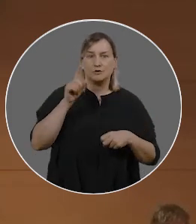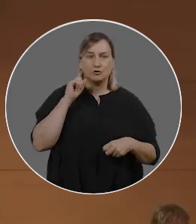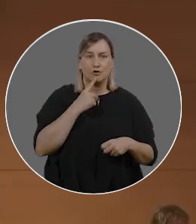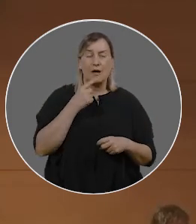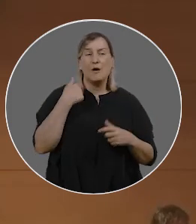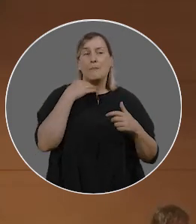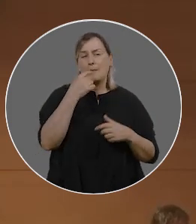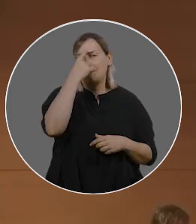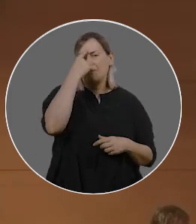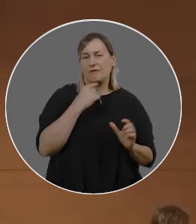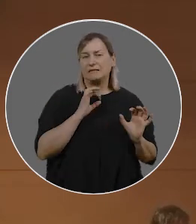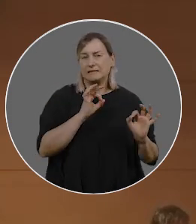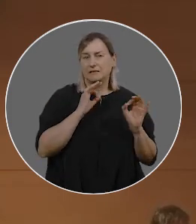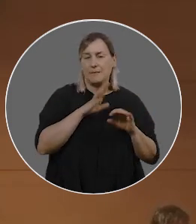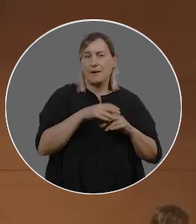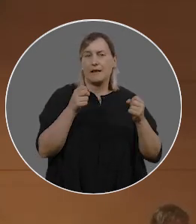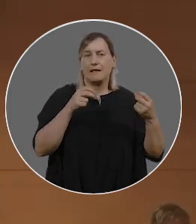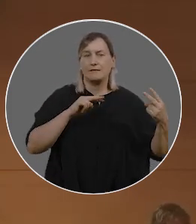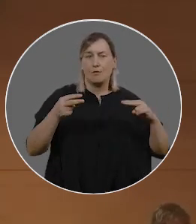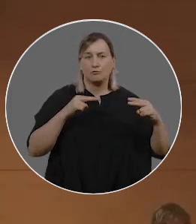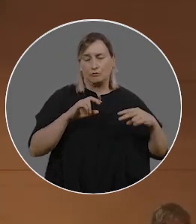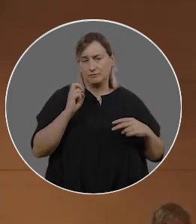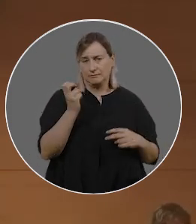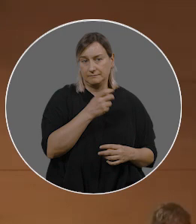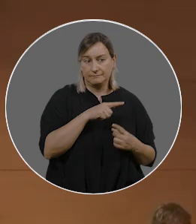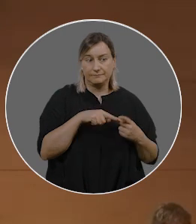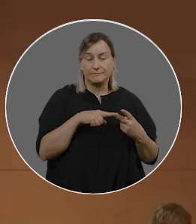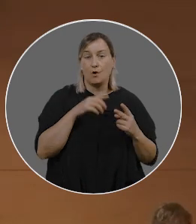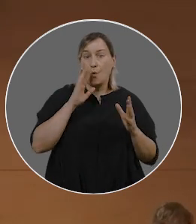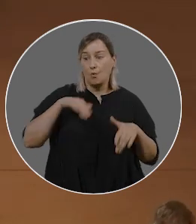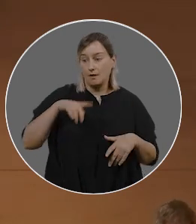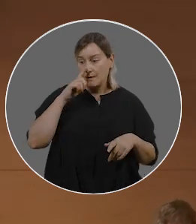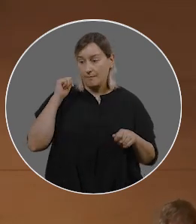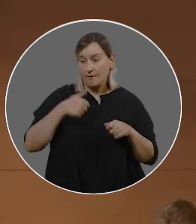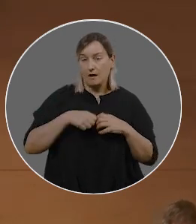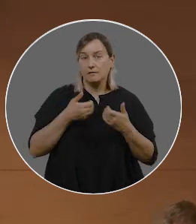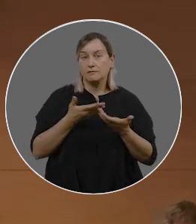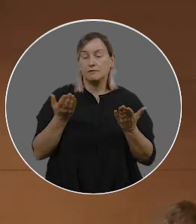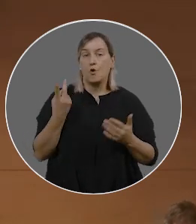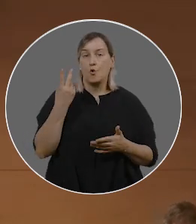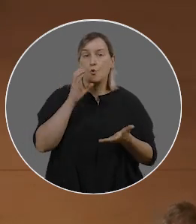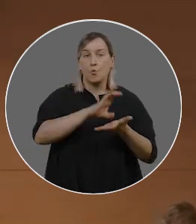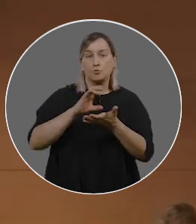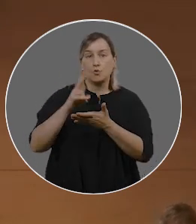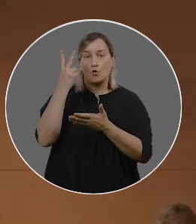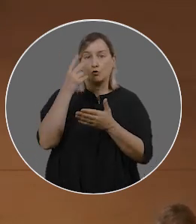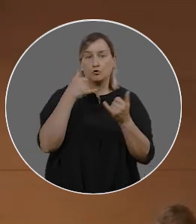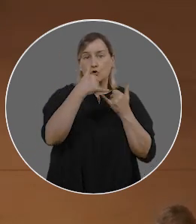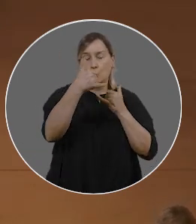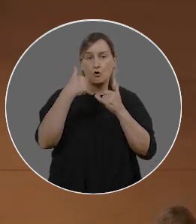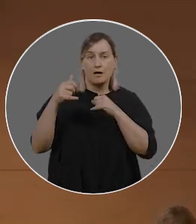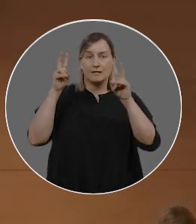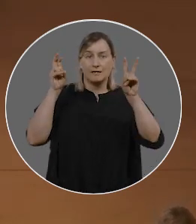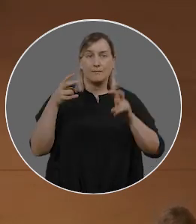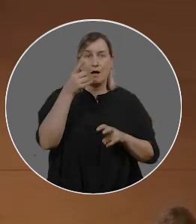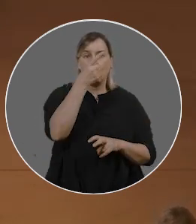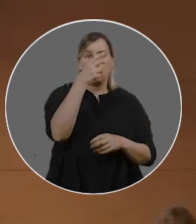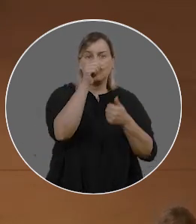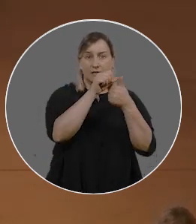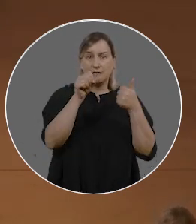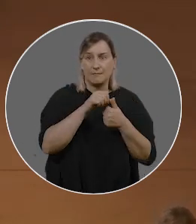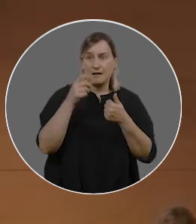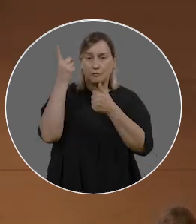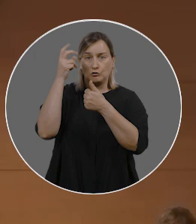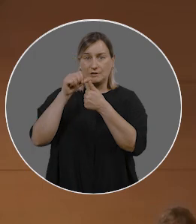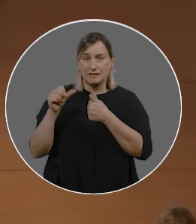per sords, però és un perfil molt concret, més pensat per traductors, etc. Aquest últim any hem ofert dos cursos en línia de 12